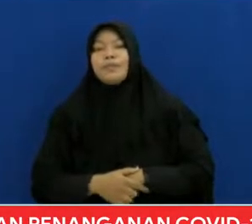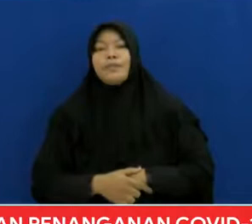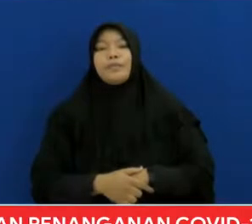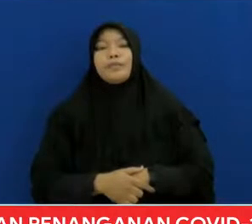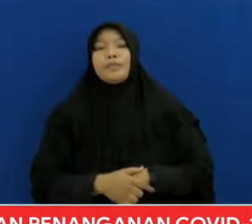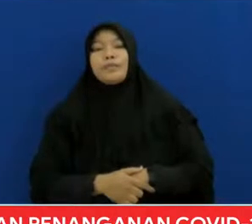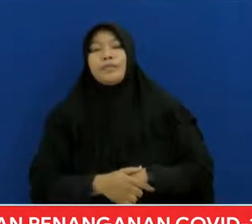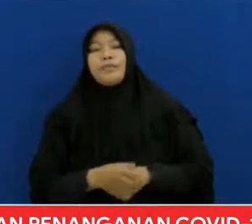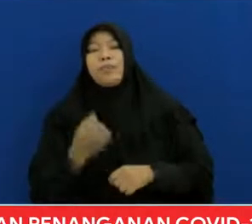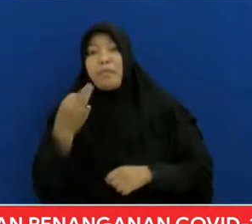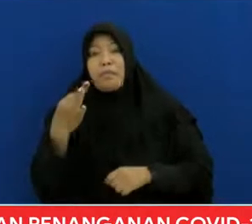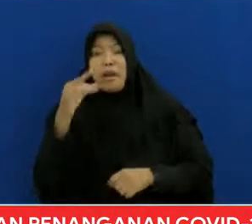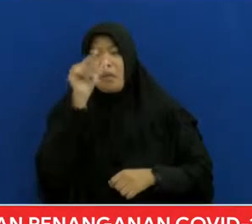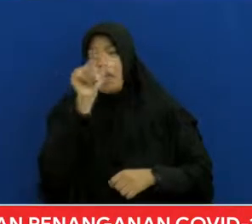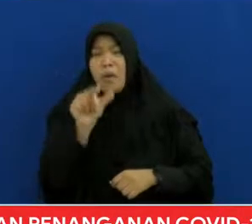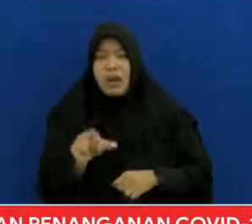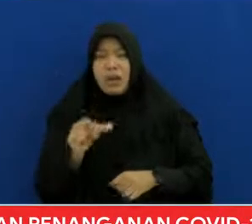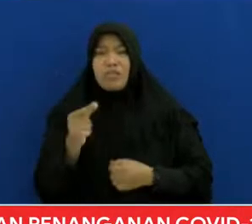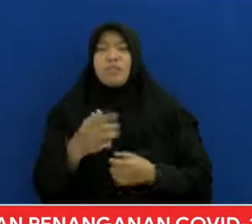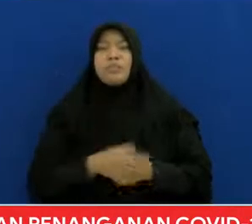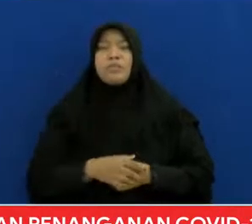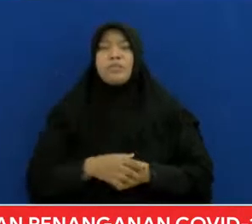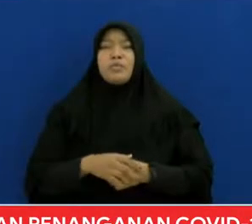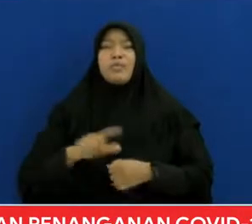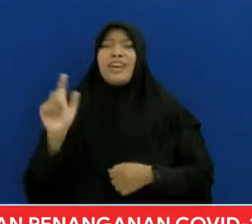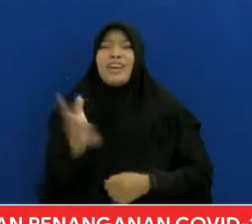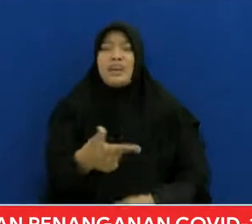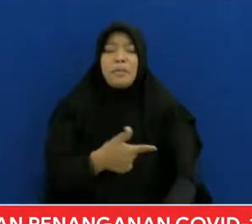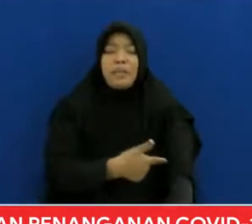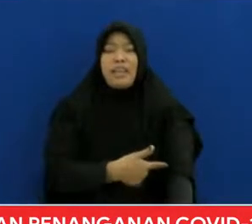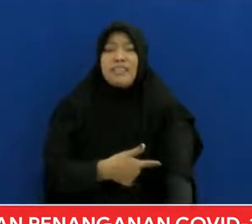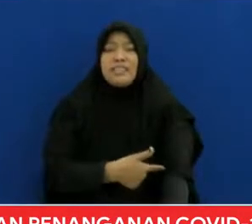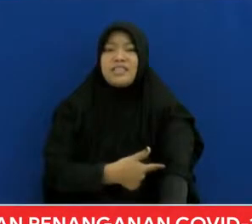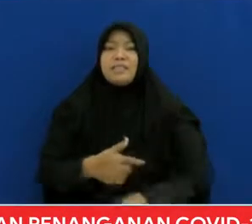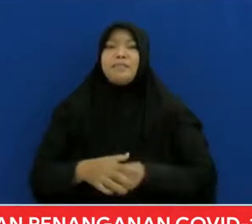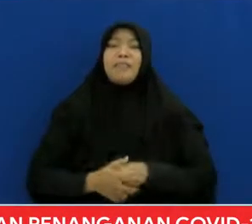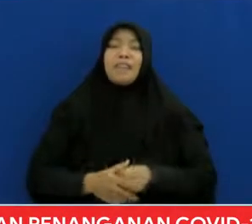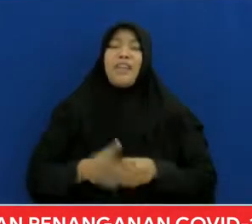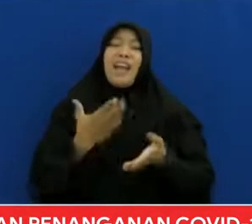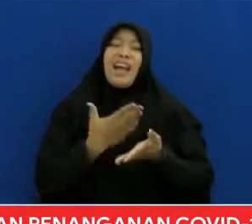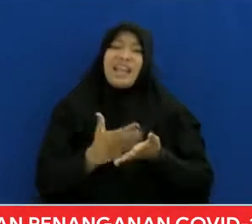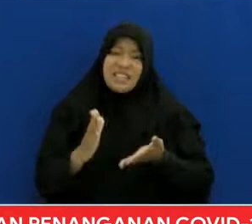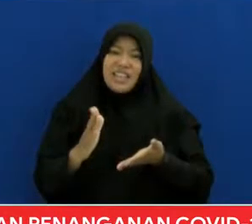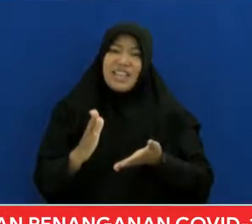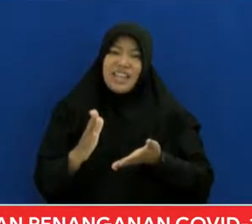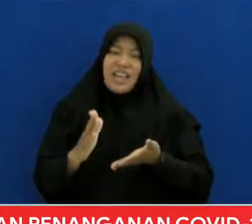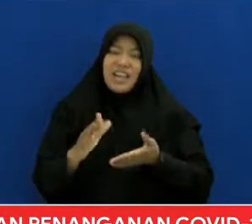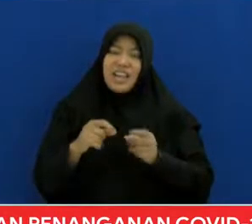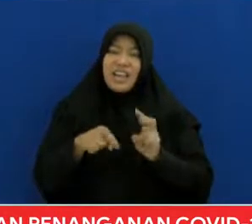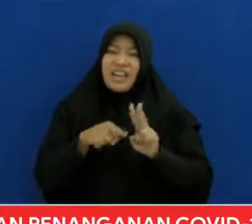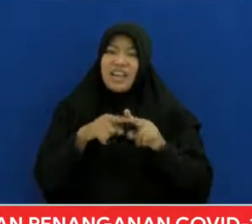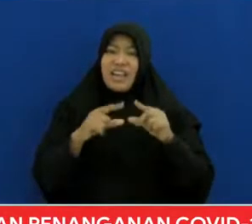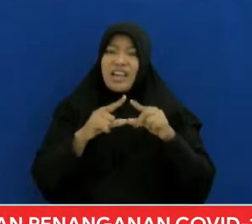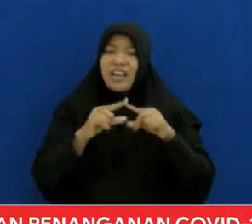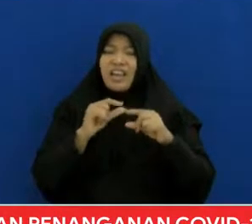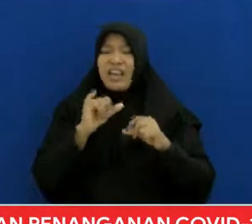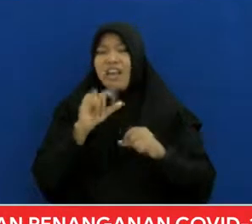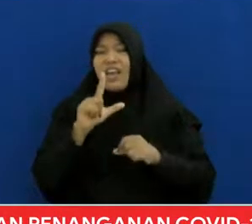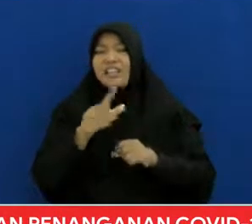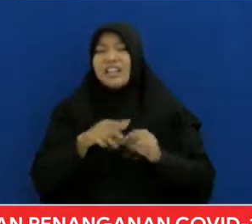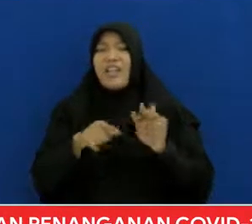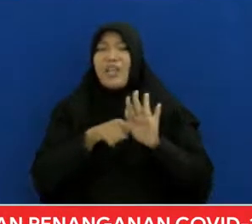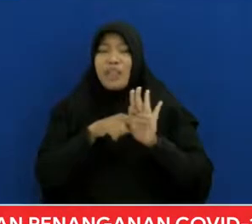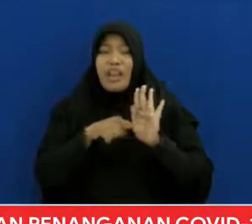Beberapa di antara kita ada yang telah melaksanakan rapid test, dan hasil rapid test yang dilakukan adalah